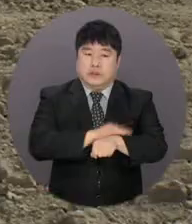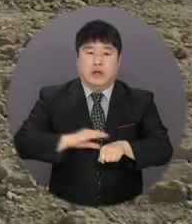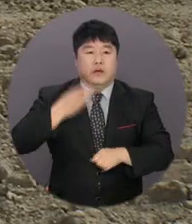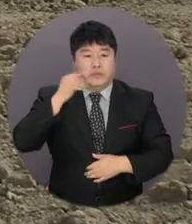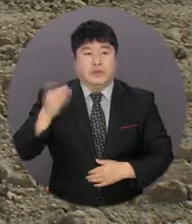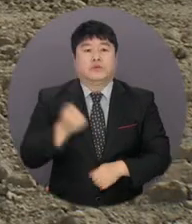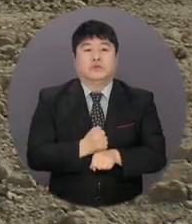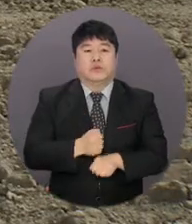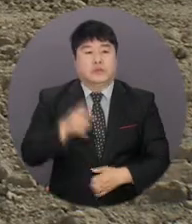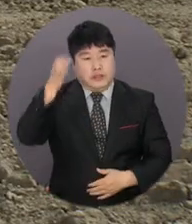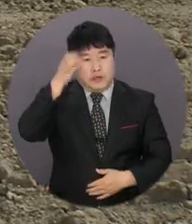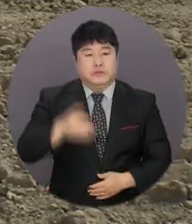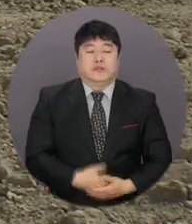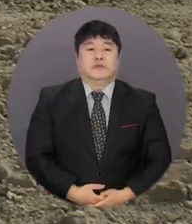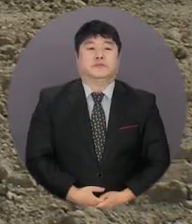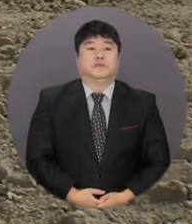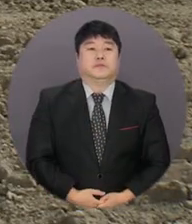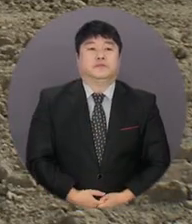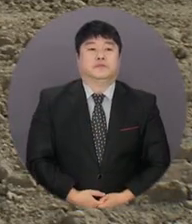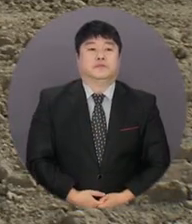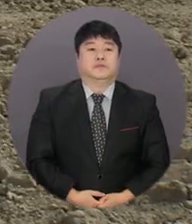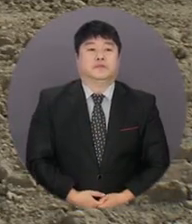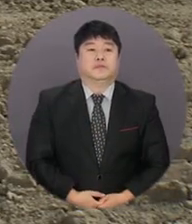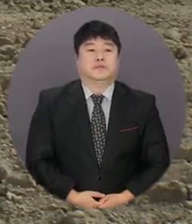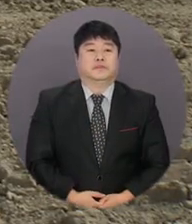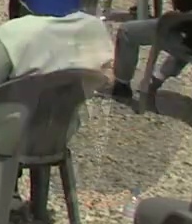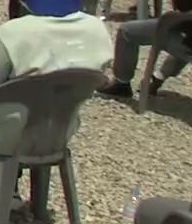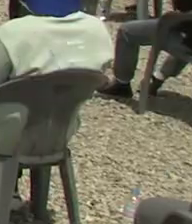있습니다.